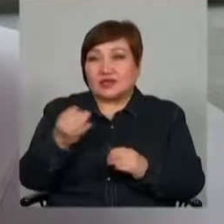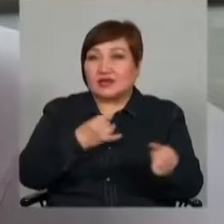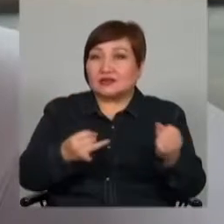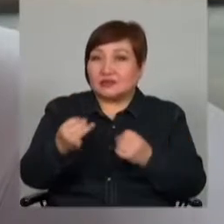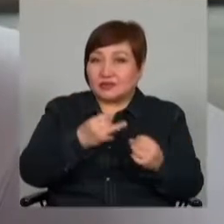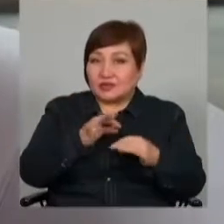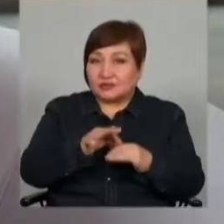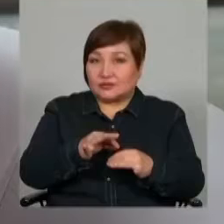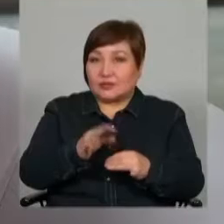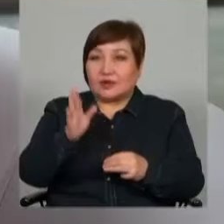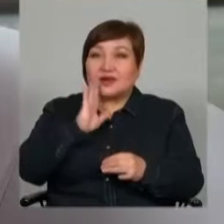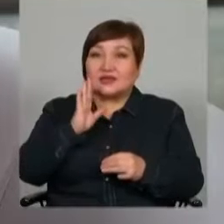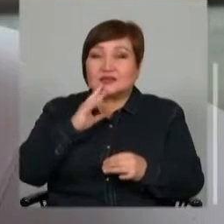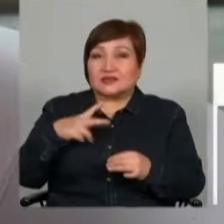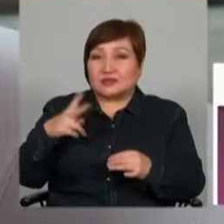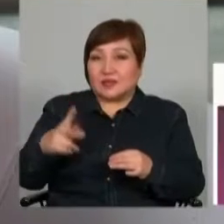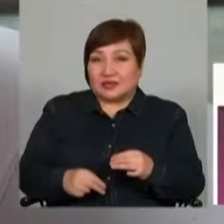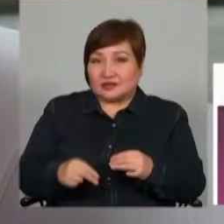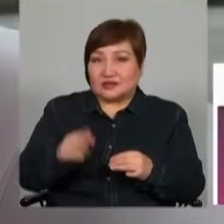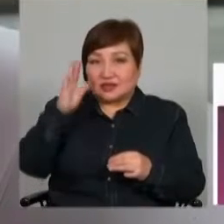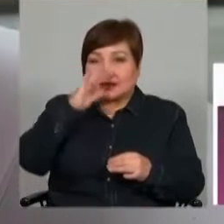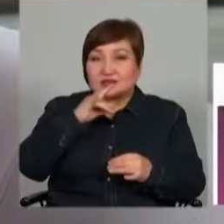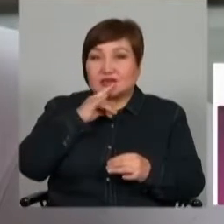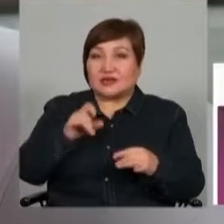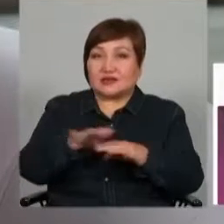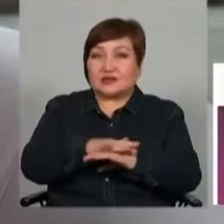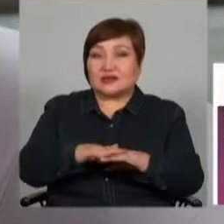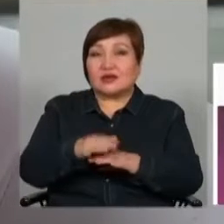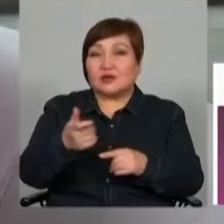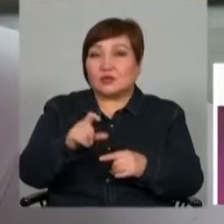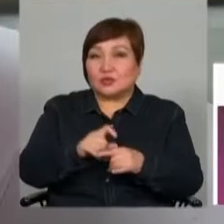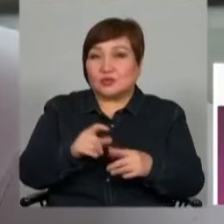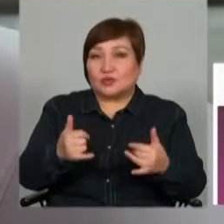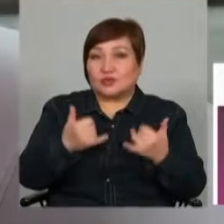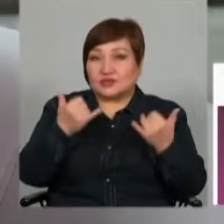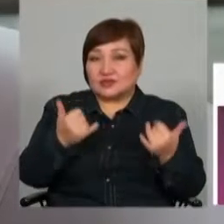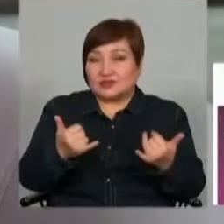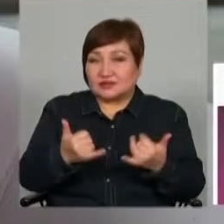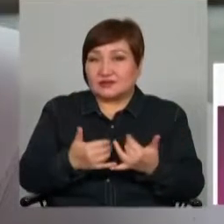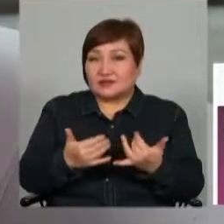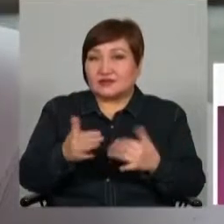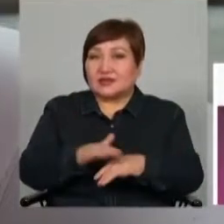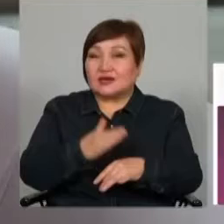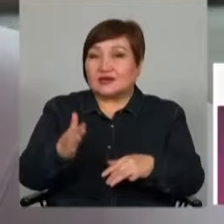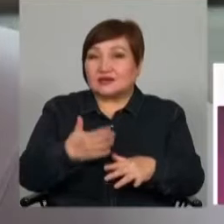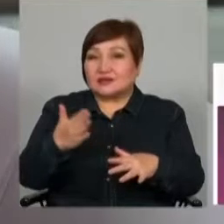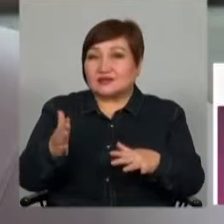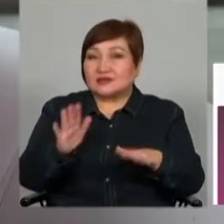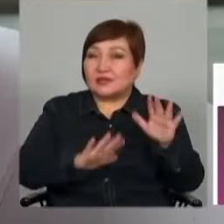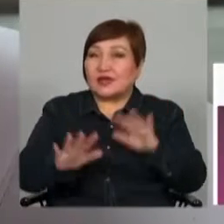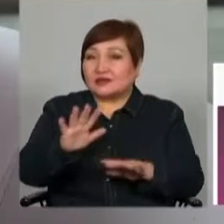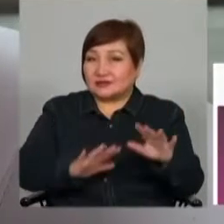Kız balanı kazak halkı ötü ötüverledi, tättini jegizdi, asıldı,